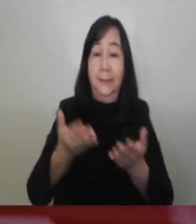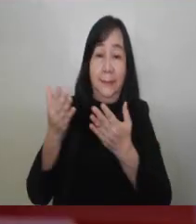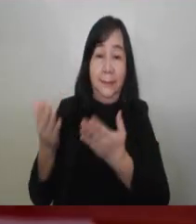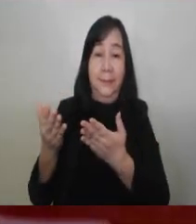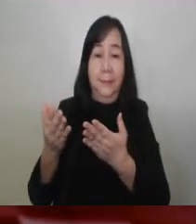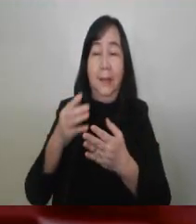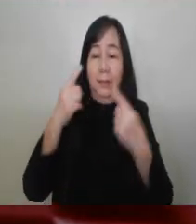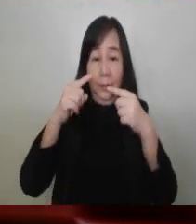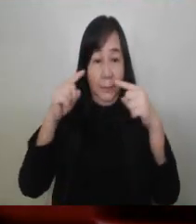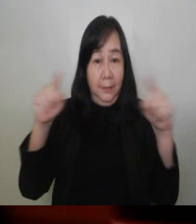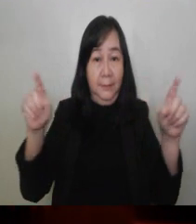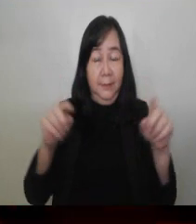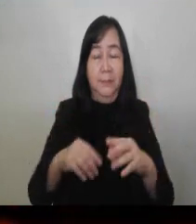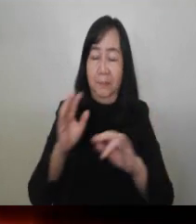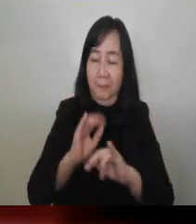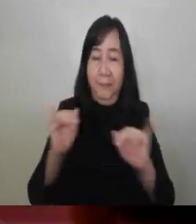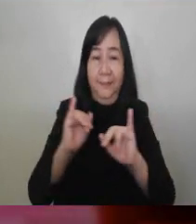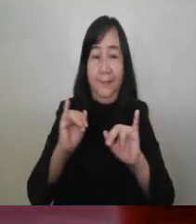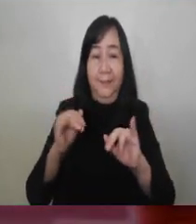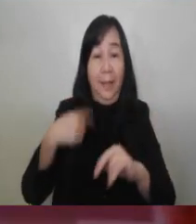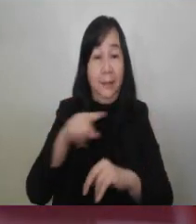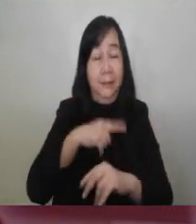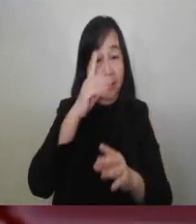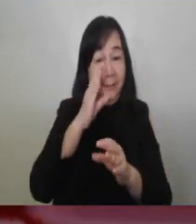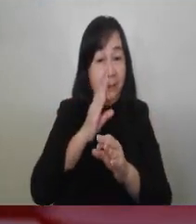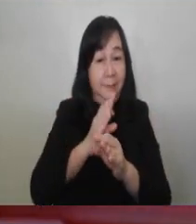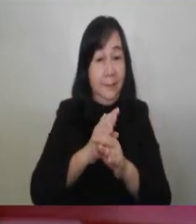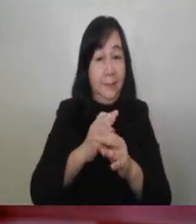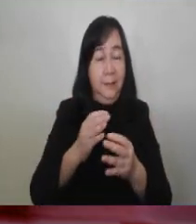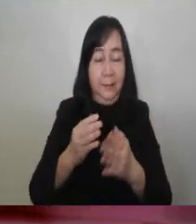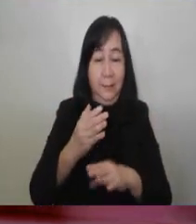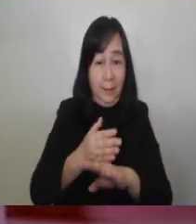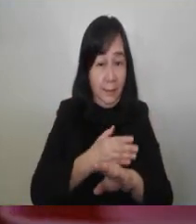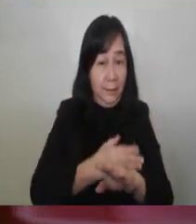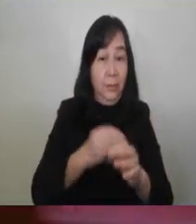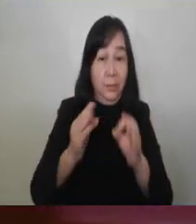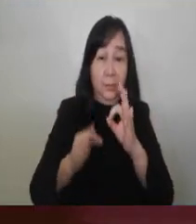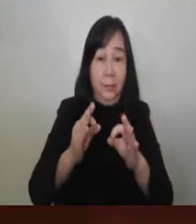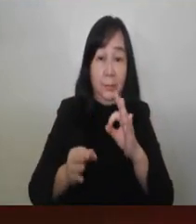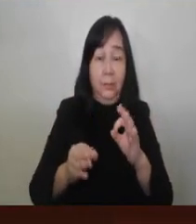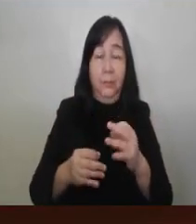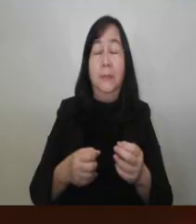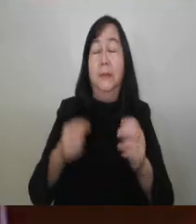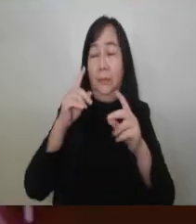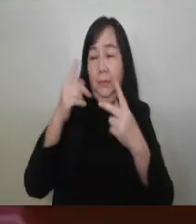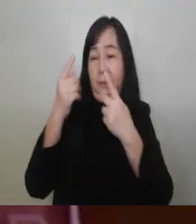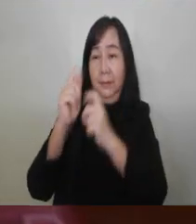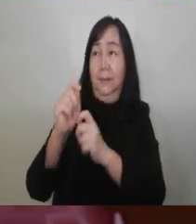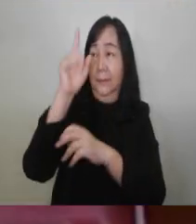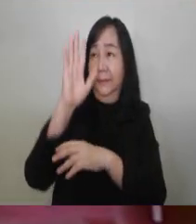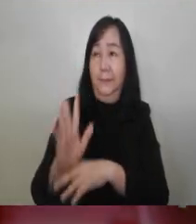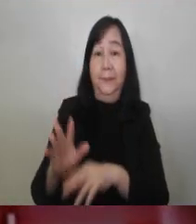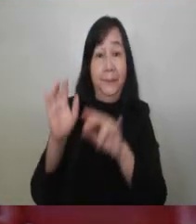ang nagdala sa kanya sa tagumpay. Tulad nito, ang ating pananampalataya ay lalago kung tayo ay magtitiwala